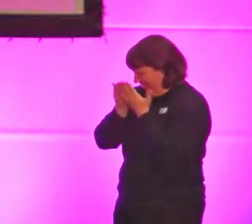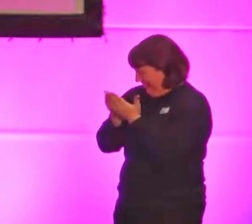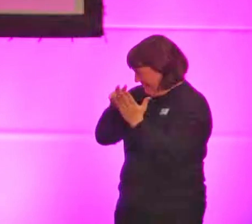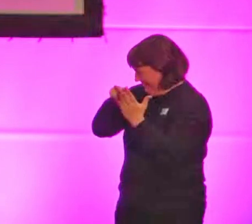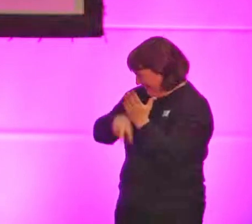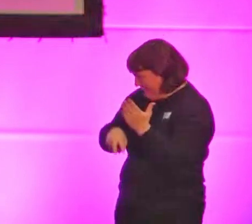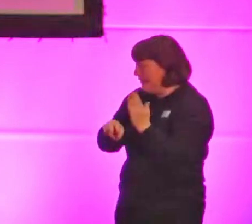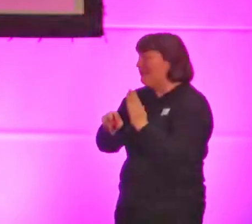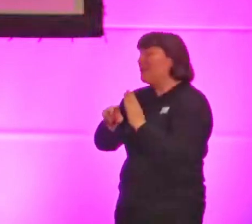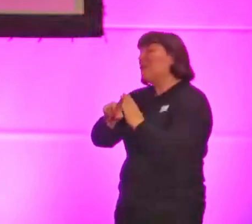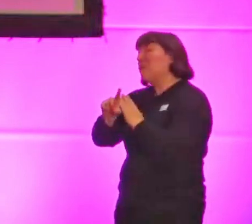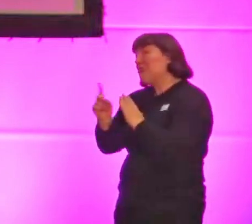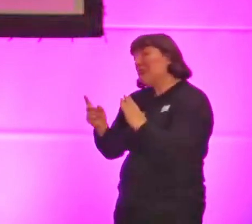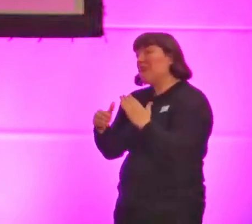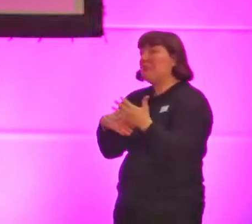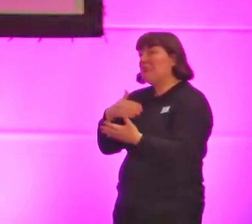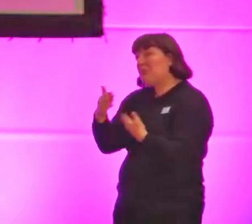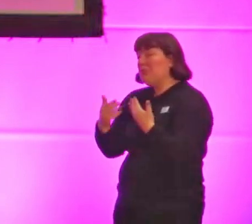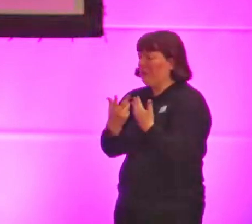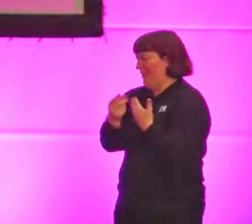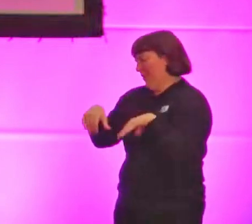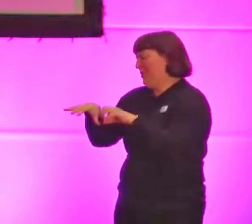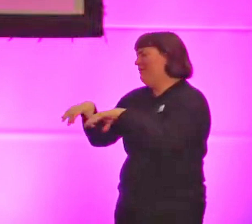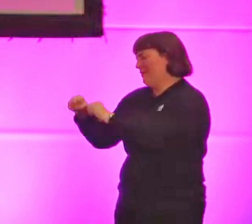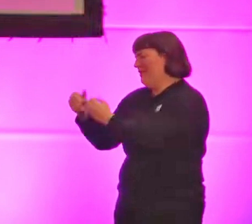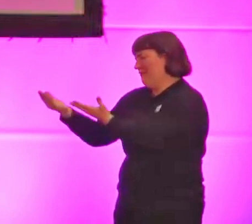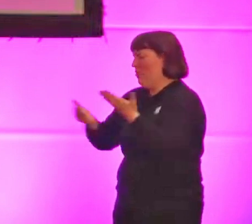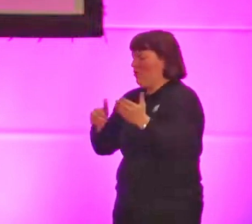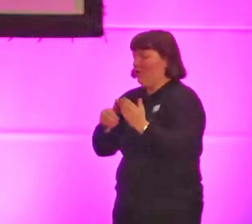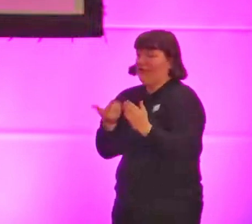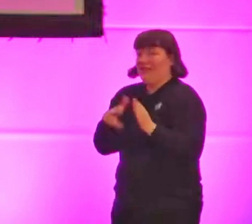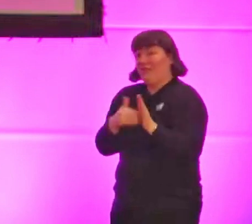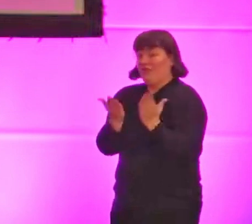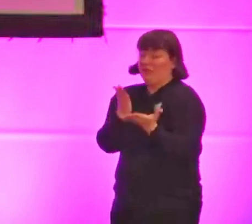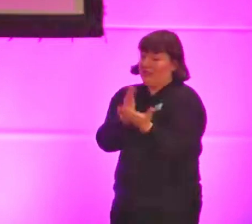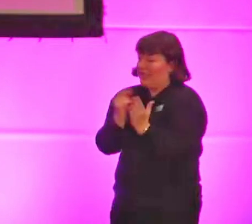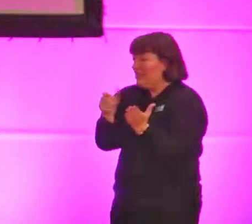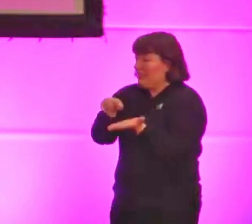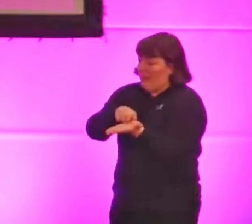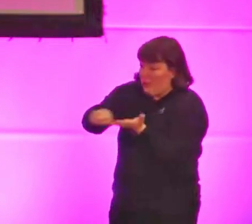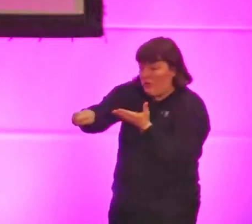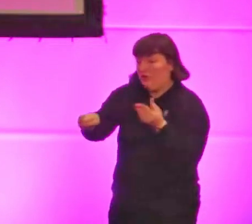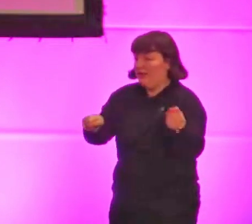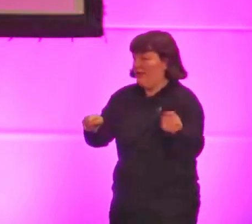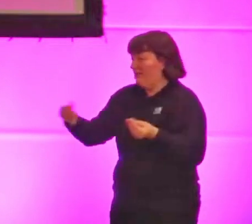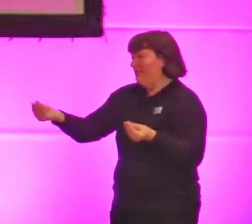Och efter det så, plus lite andra uppgifter från säkerhetsrapporter och annat. Ja,